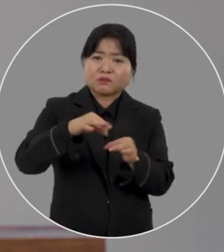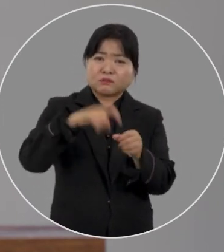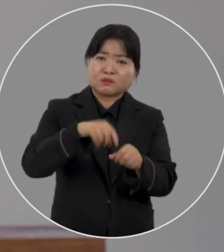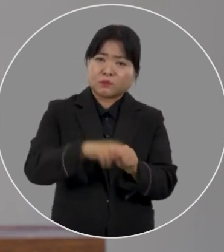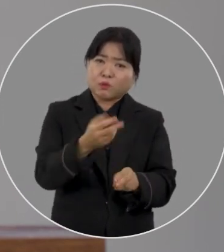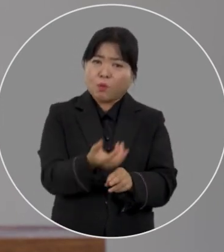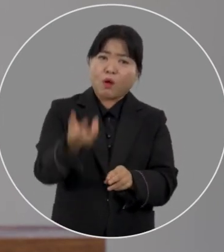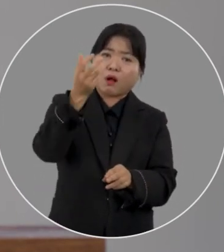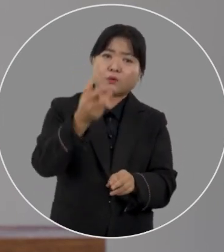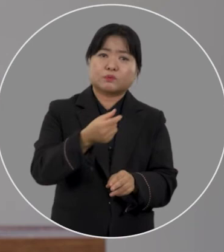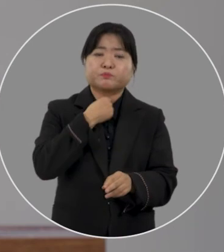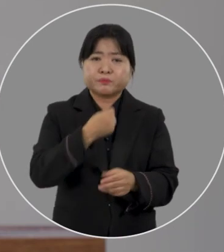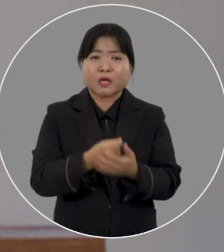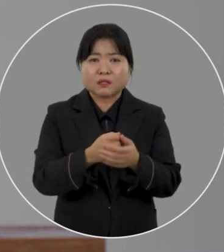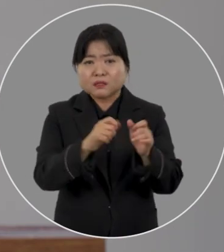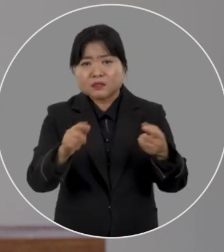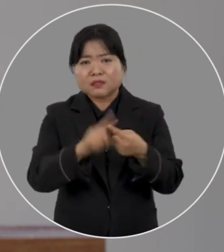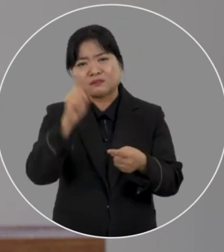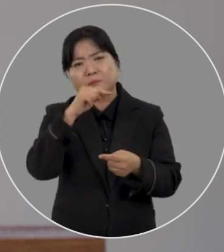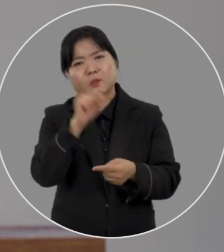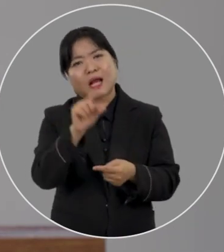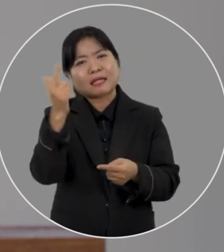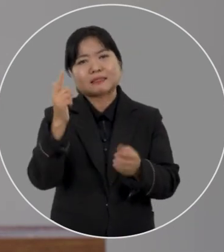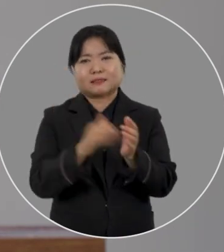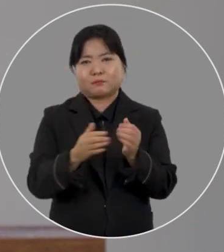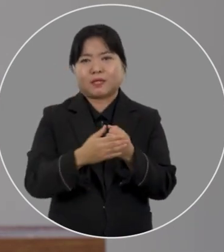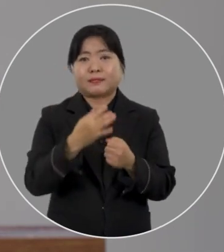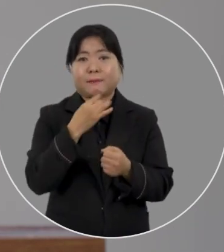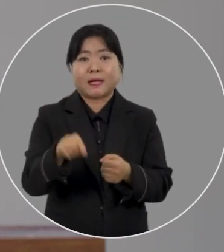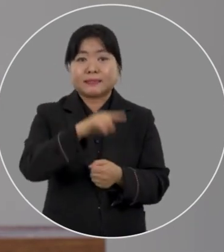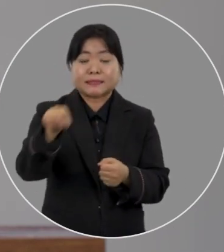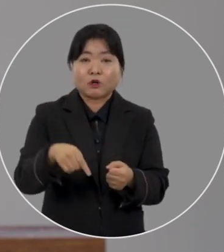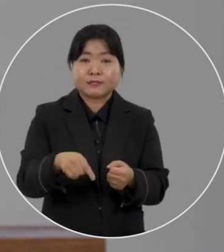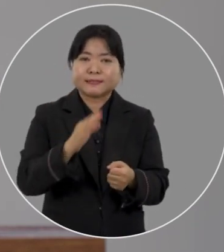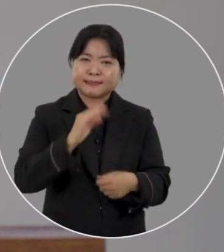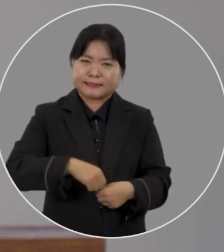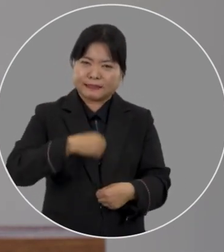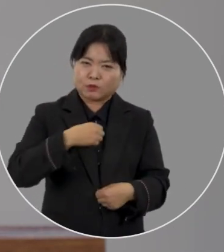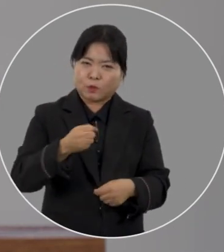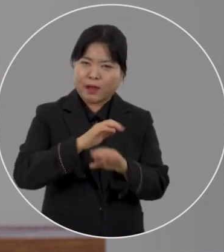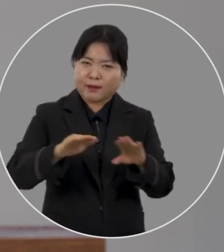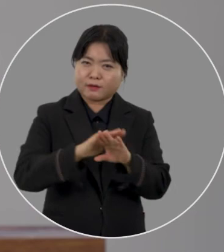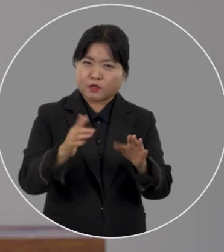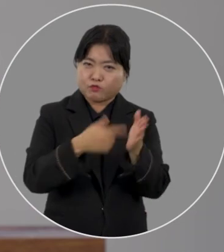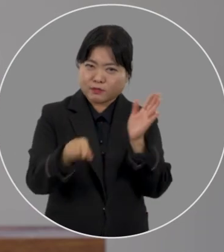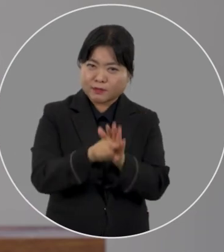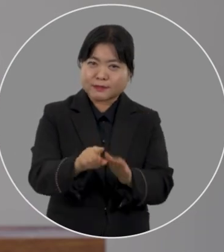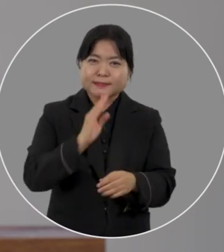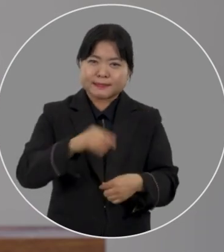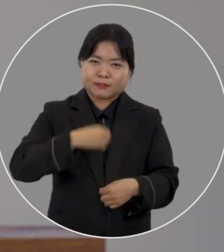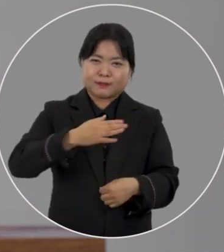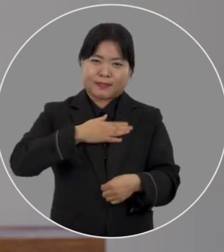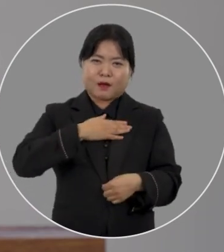경제적 지위가 더 올라갔으면 좋겠다 이런 것 자체가 나쁜 건 아니기 때문에 근데 다만 그것이 진정으로 해결되기 위해서는, 진정